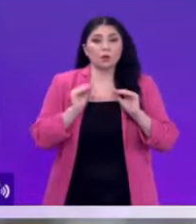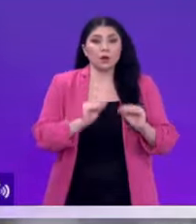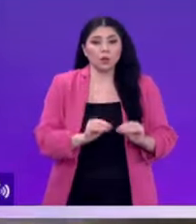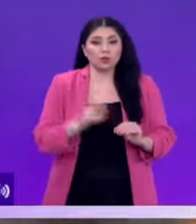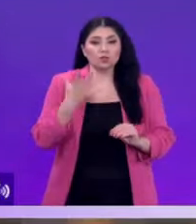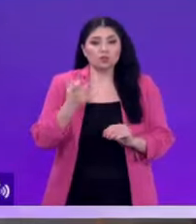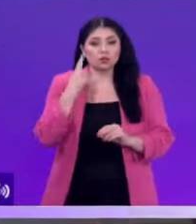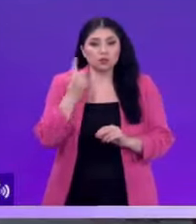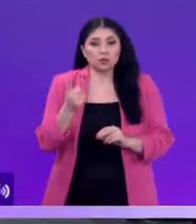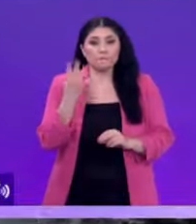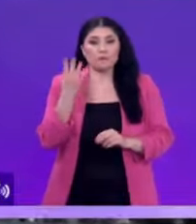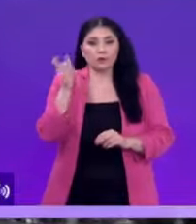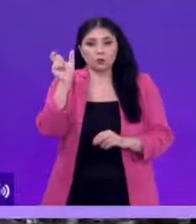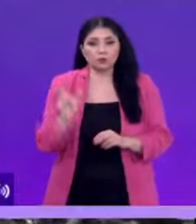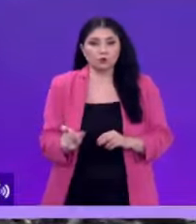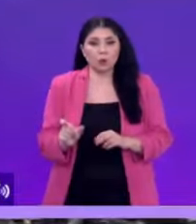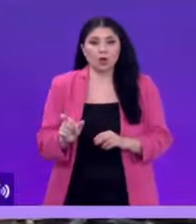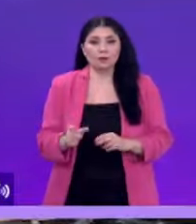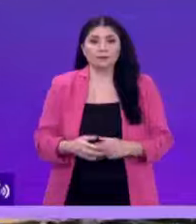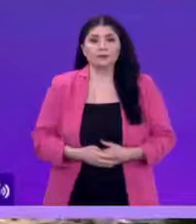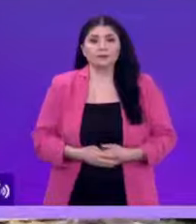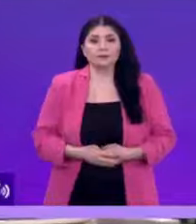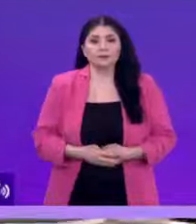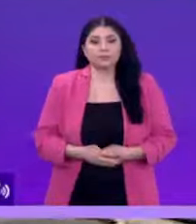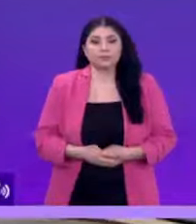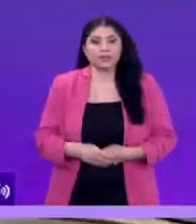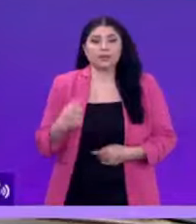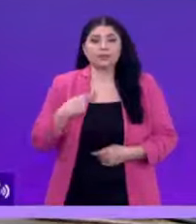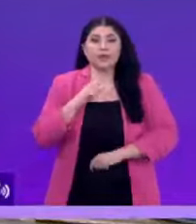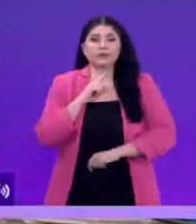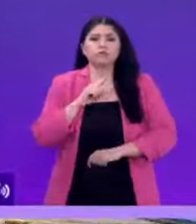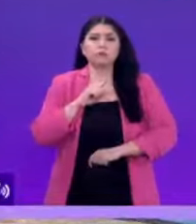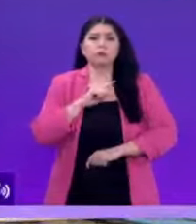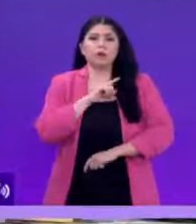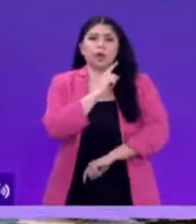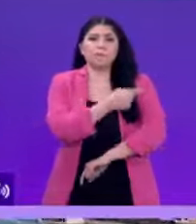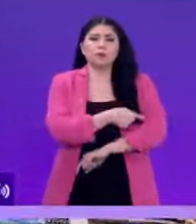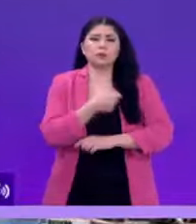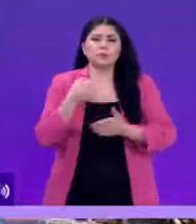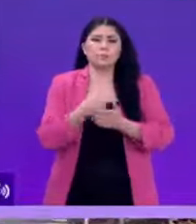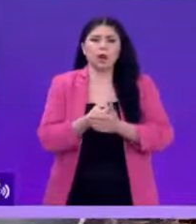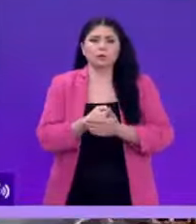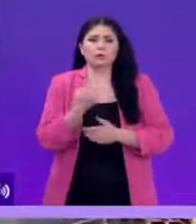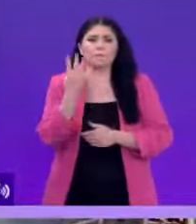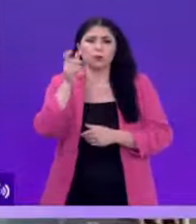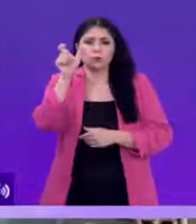știm acum, 4 victime. Este și capacitatea maximă a elicopterului Black Hawk. Prima